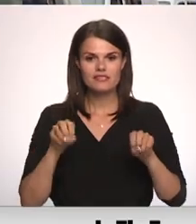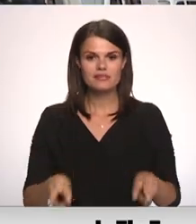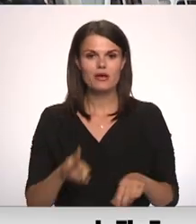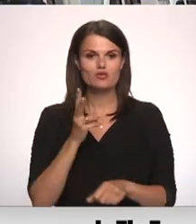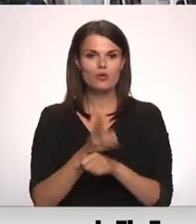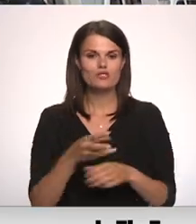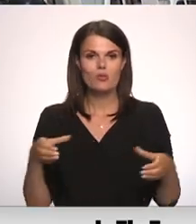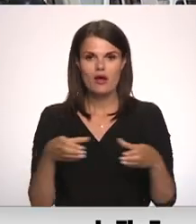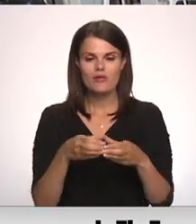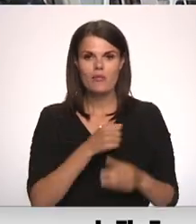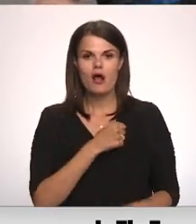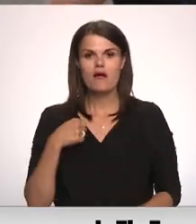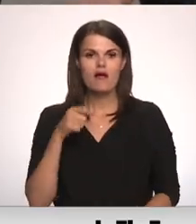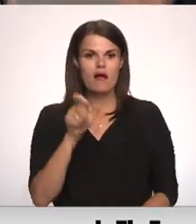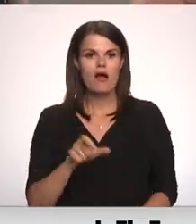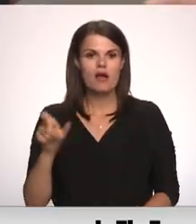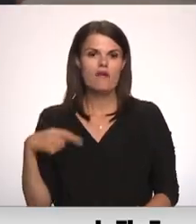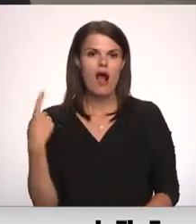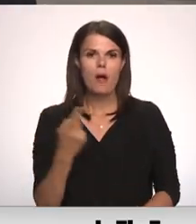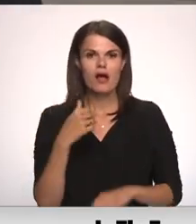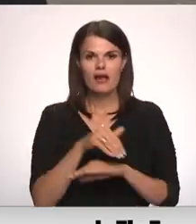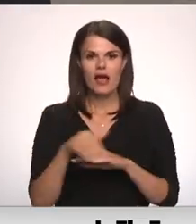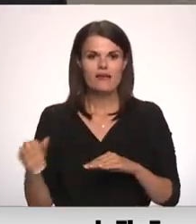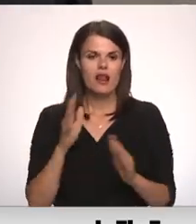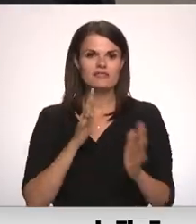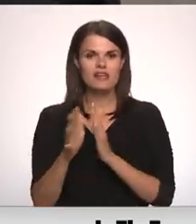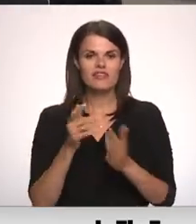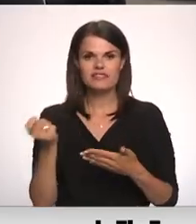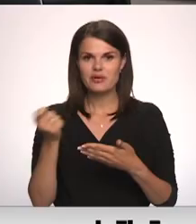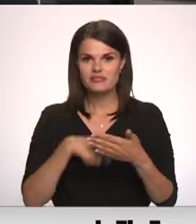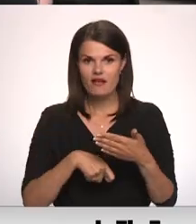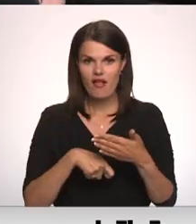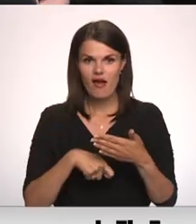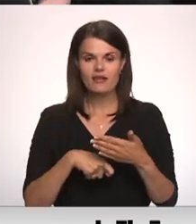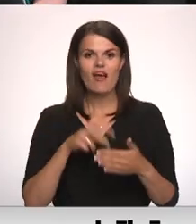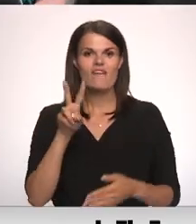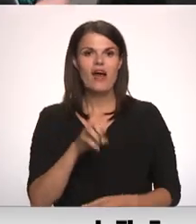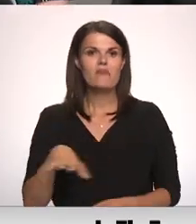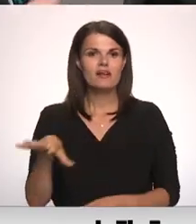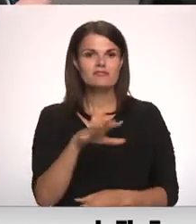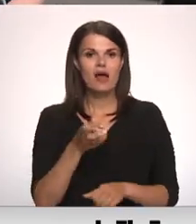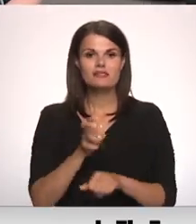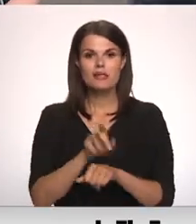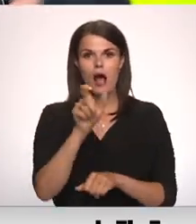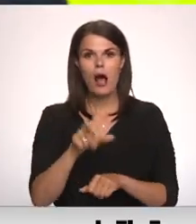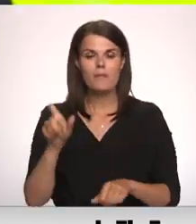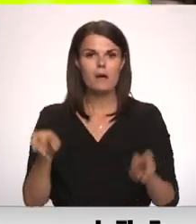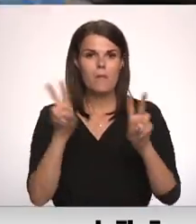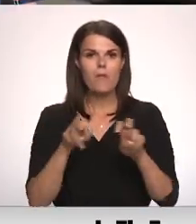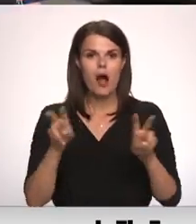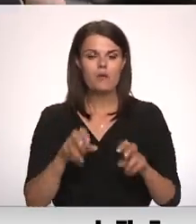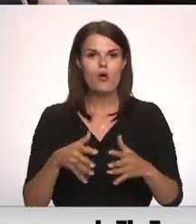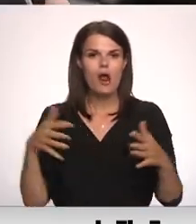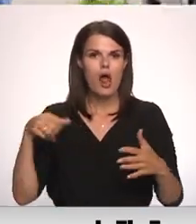uzdevumu bataljona karavīri. Apkārtējās ielas satiksme ir slēgtas. Vērmanas dārza apmeklētājiem pārbauda